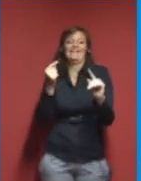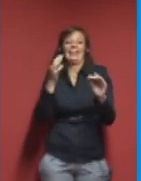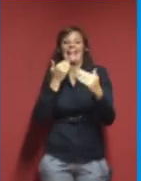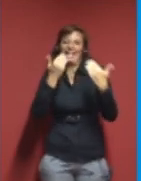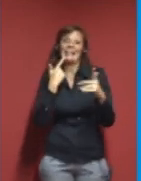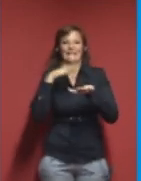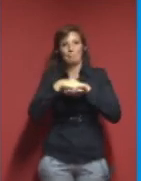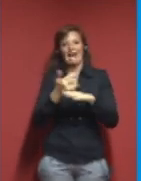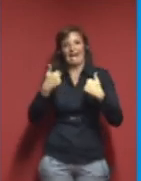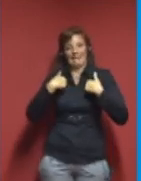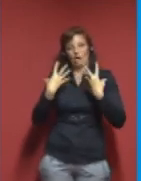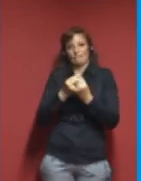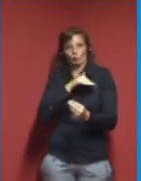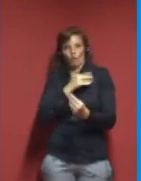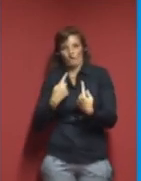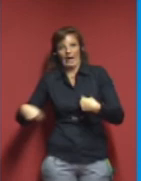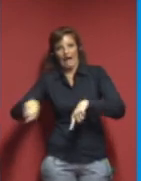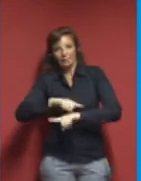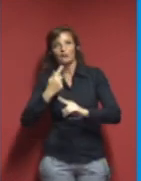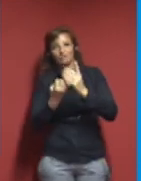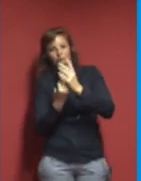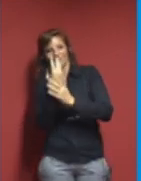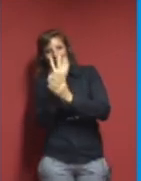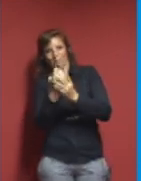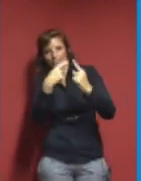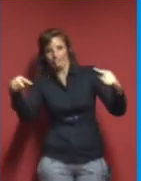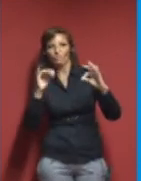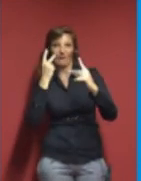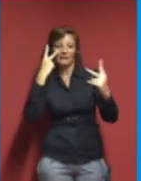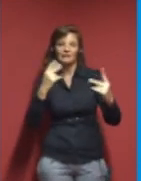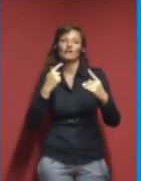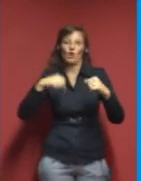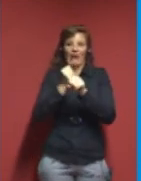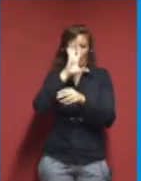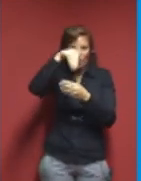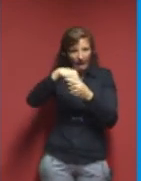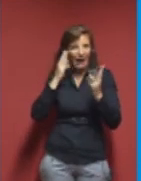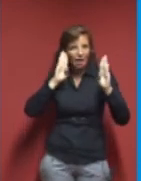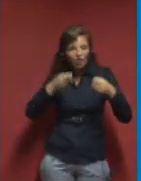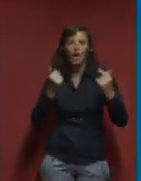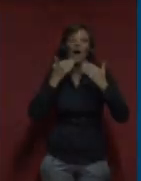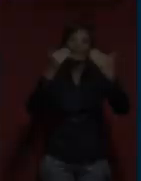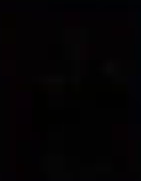ed io abbiamo realizzato e sui quali abbiamo lavorato. Vi ringrazio moltissimo della vostra attenzione.